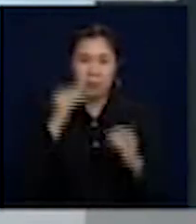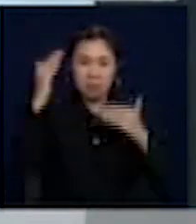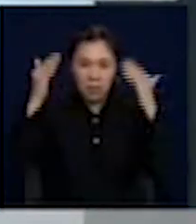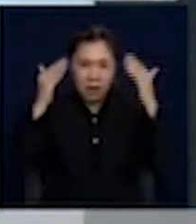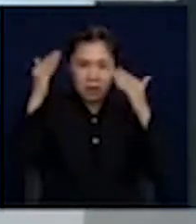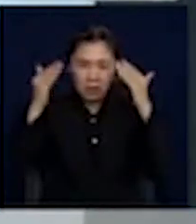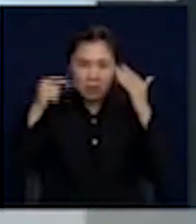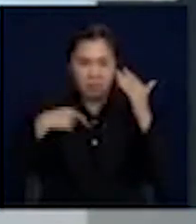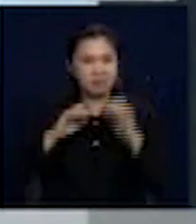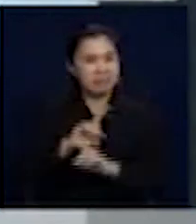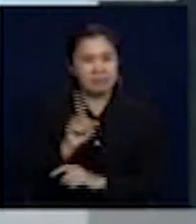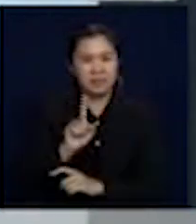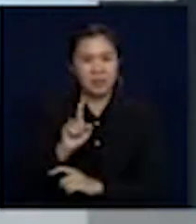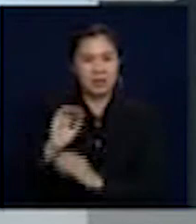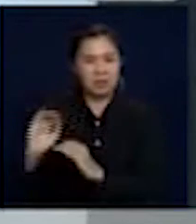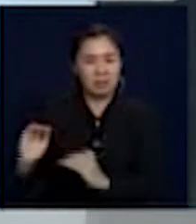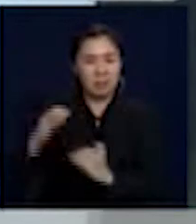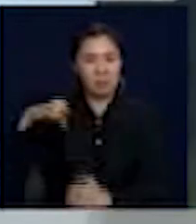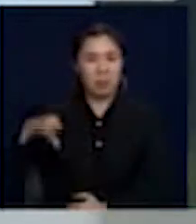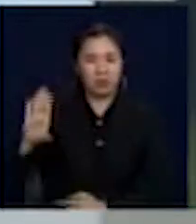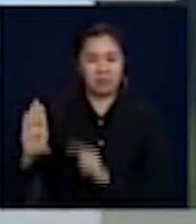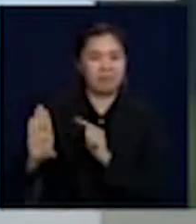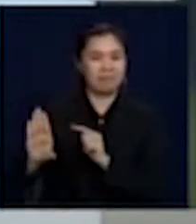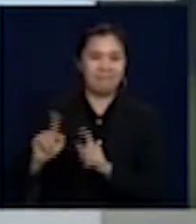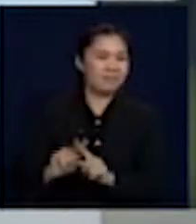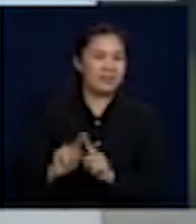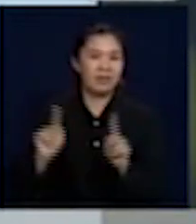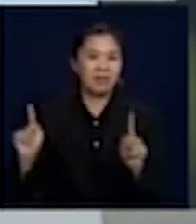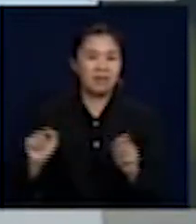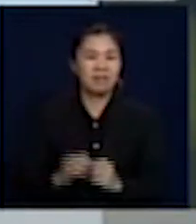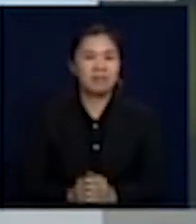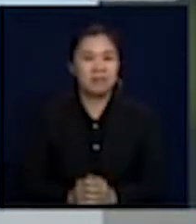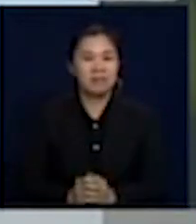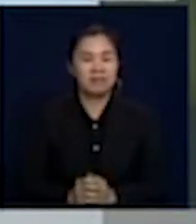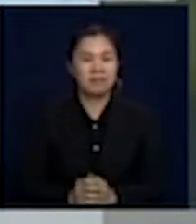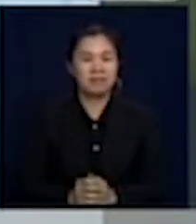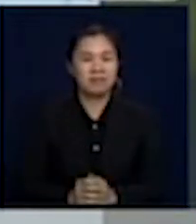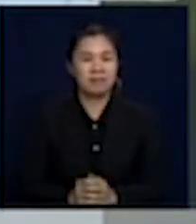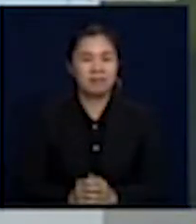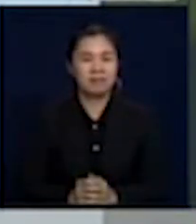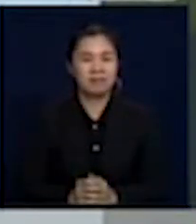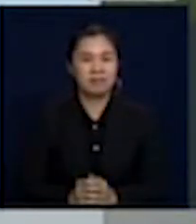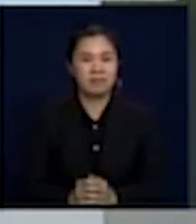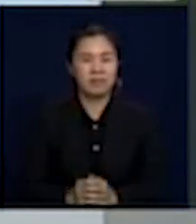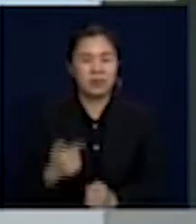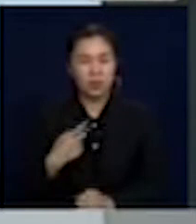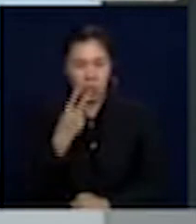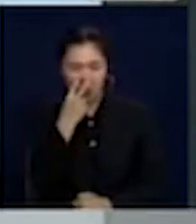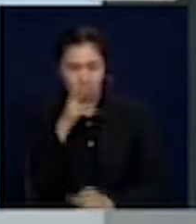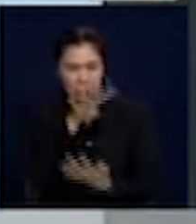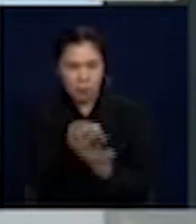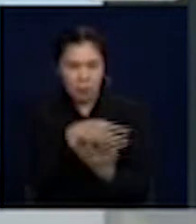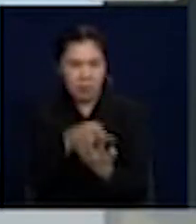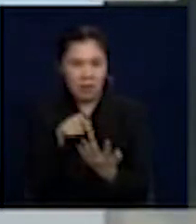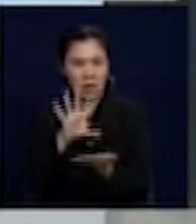ซียต้องไม่ใช ่ สยามสแตนดาร์ดฮ ะ จบหรือยังยังจบไม่ลงนะครับศุลกากรก็เลยตั้งข้อสังเกตเชื่อมโยงข้อ